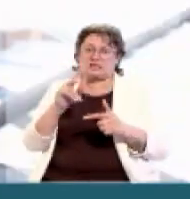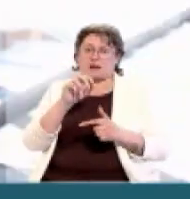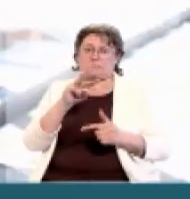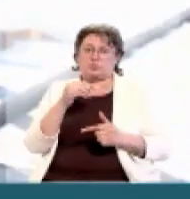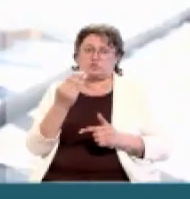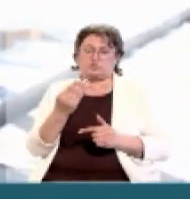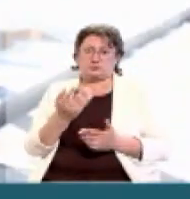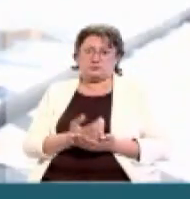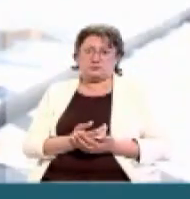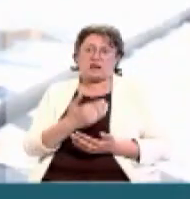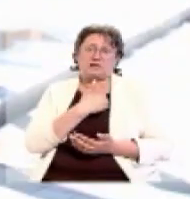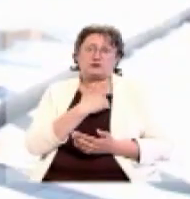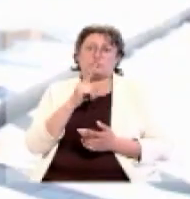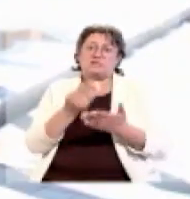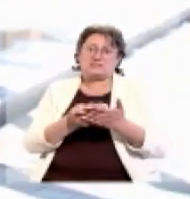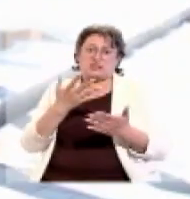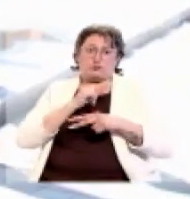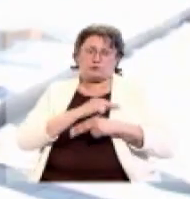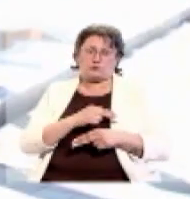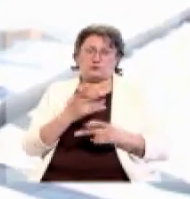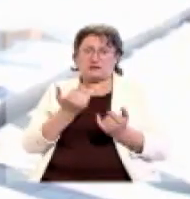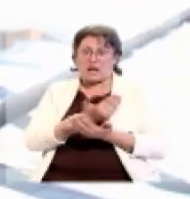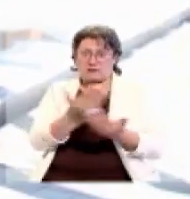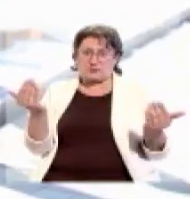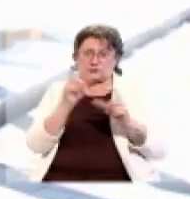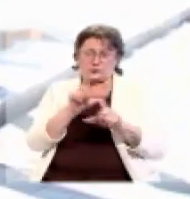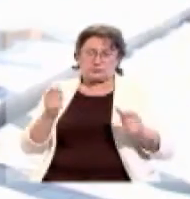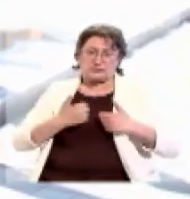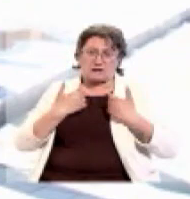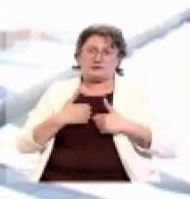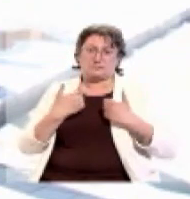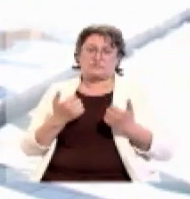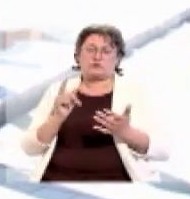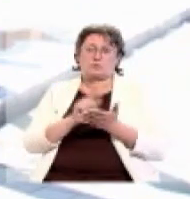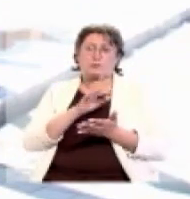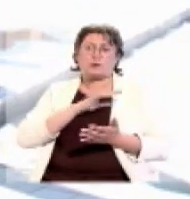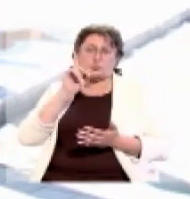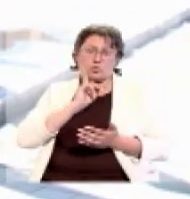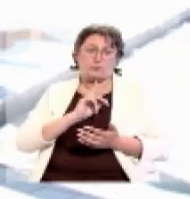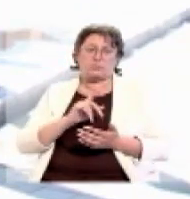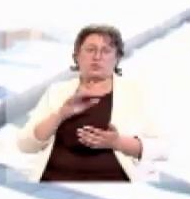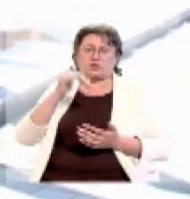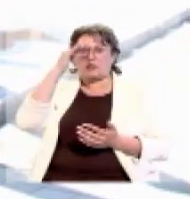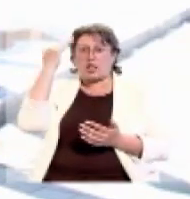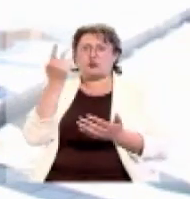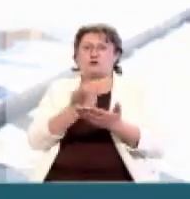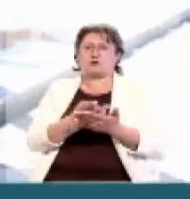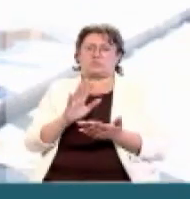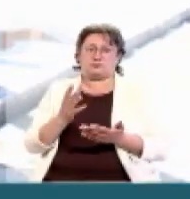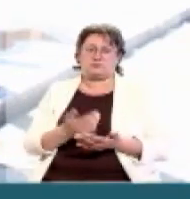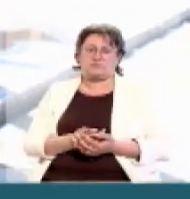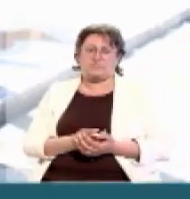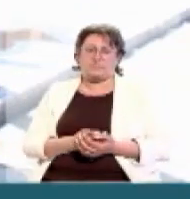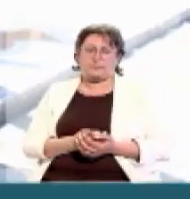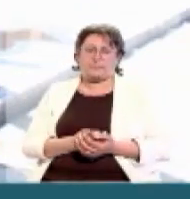Конечно, хотелось бы, чтобы как бы ценили труд, как бы для них мы все это стараемся, чтобы все для них было удобство, там, не жаре, как говорится. Пляж никогда у нас так